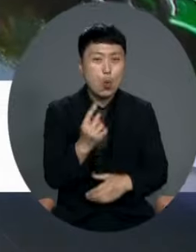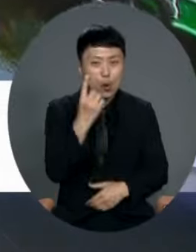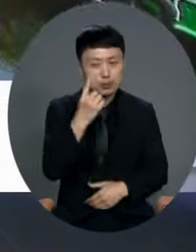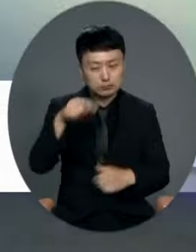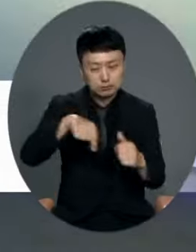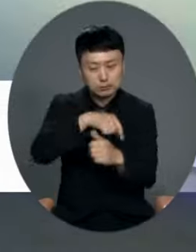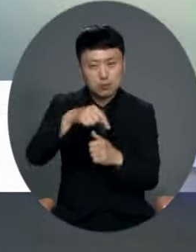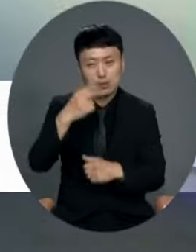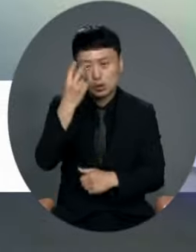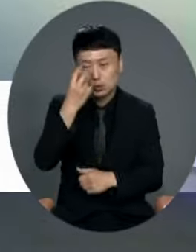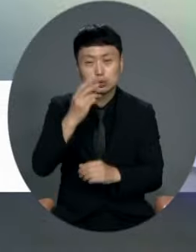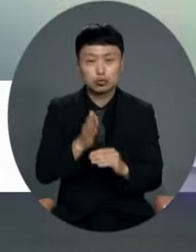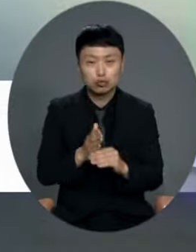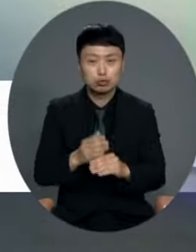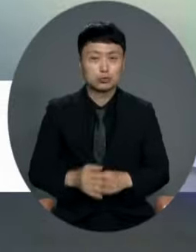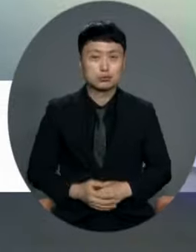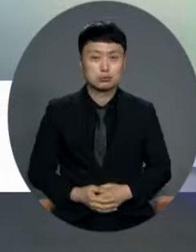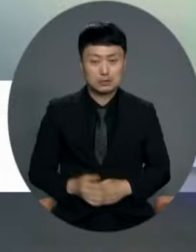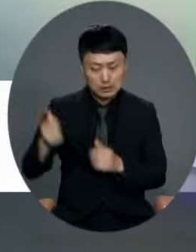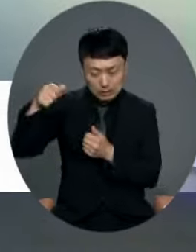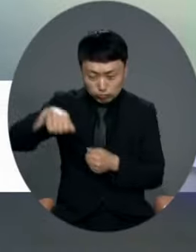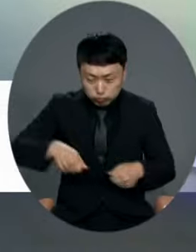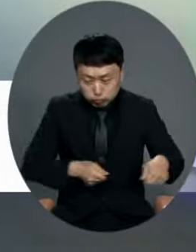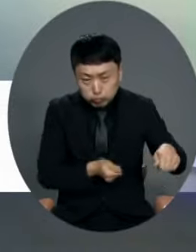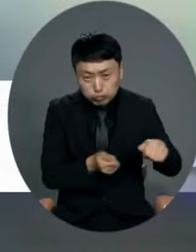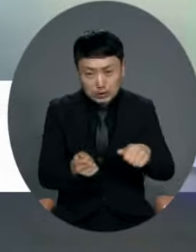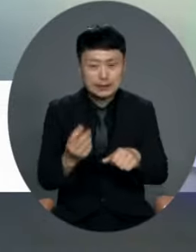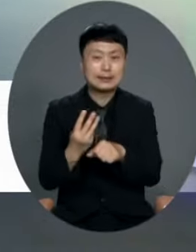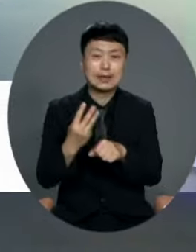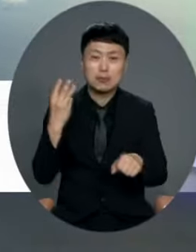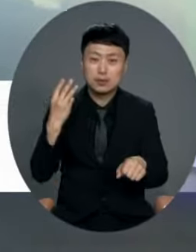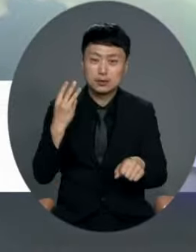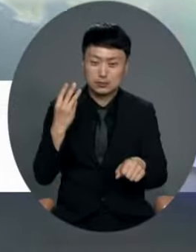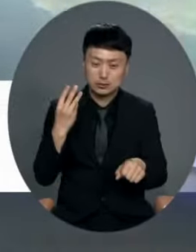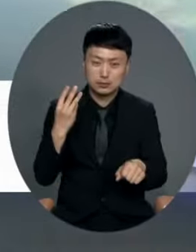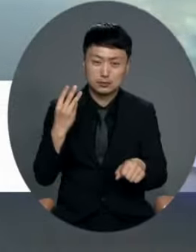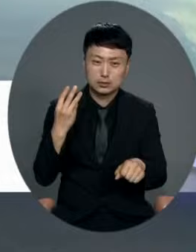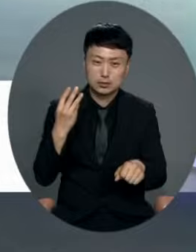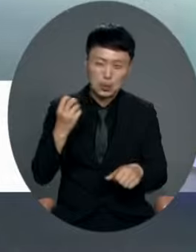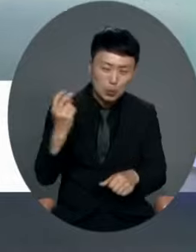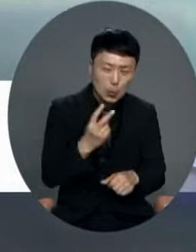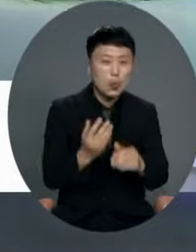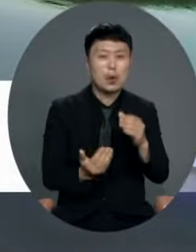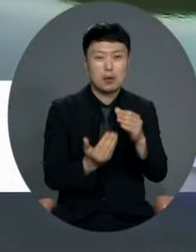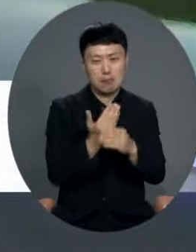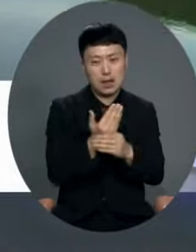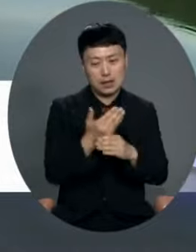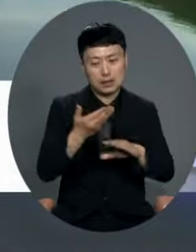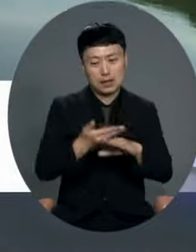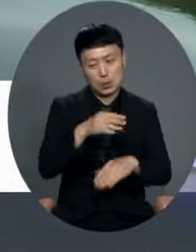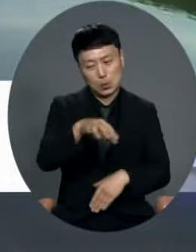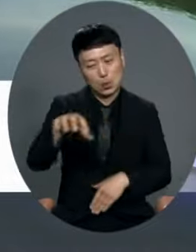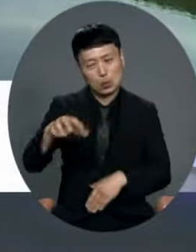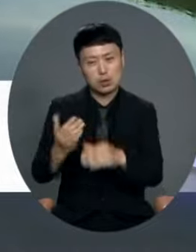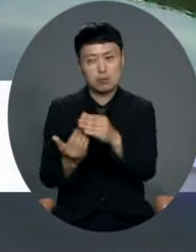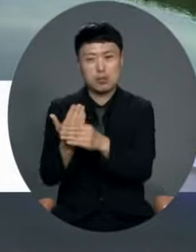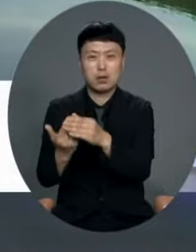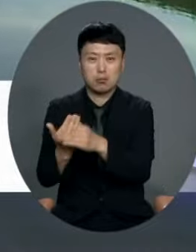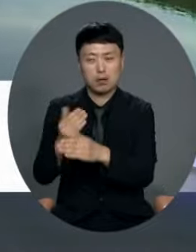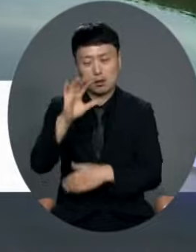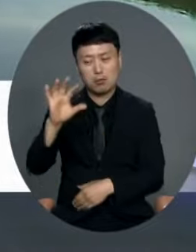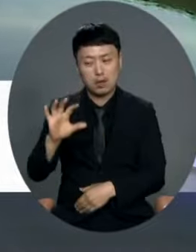있습니다 그런데 이런 잠수부 참변이 3년 전 같은 장소에서 일어났고 다른 때에서도 이따라 발생하고 있어